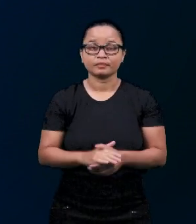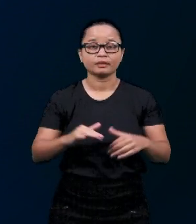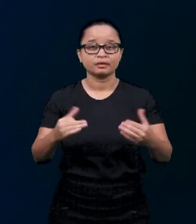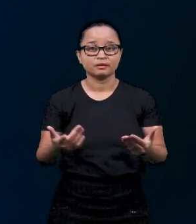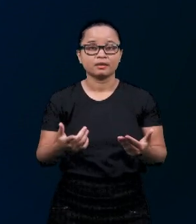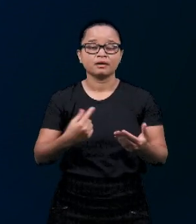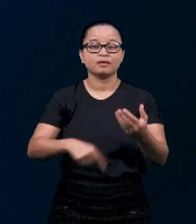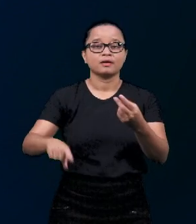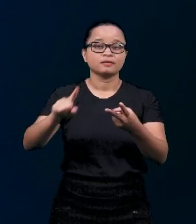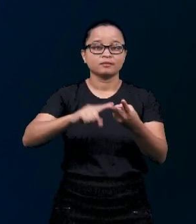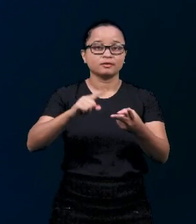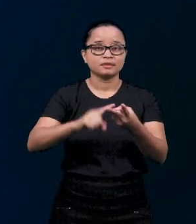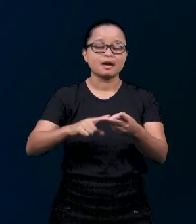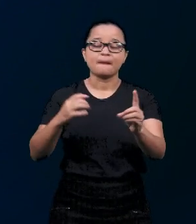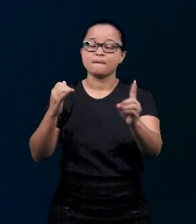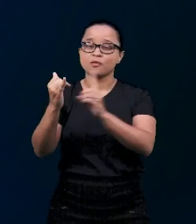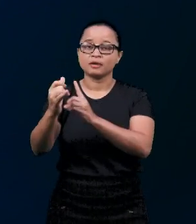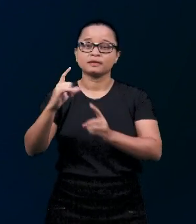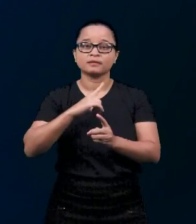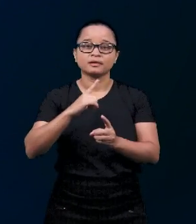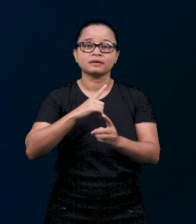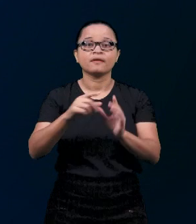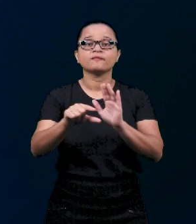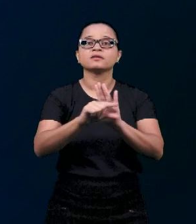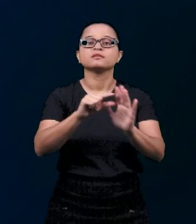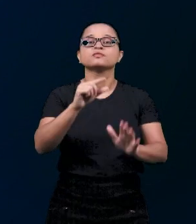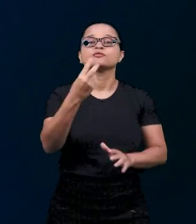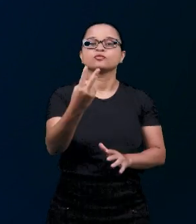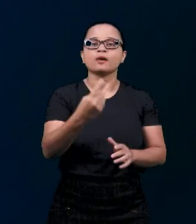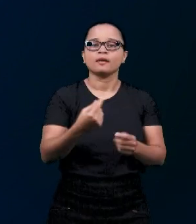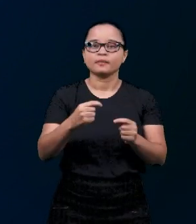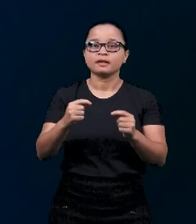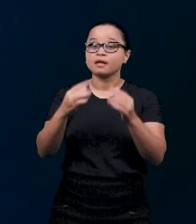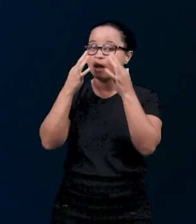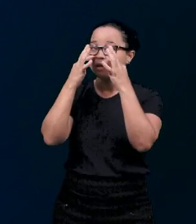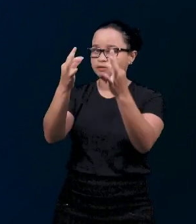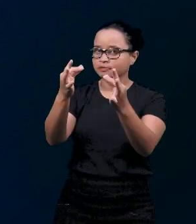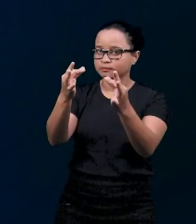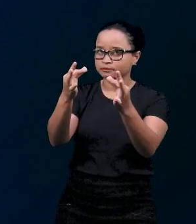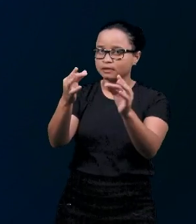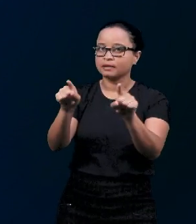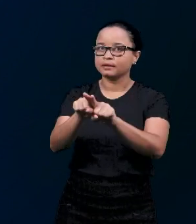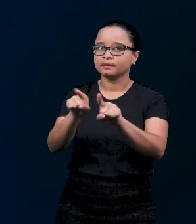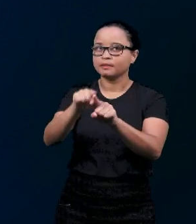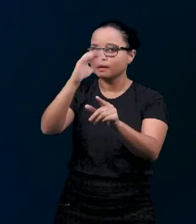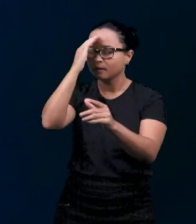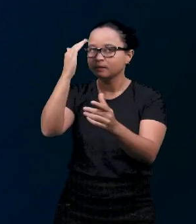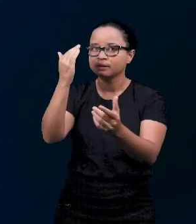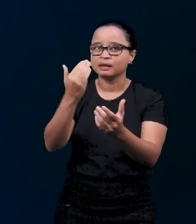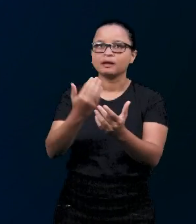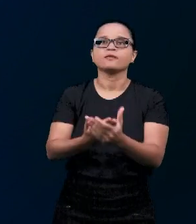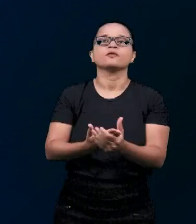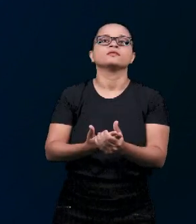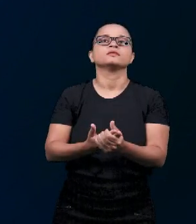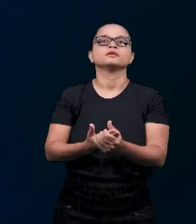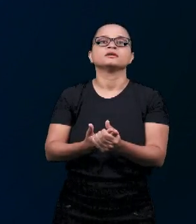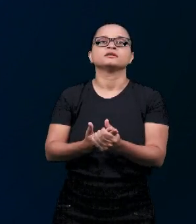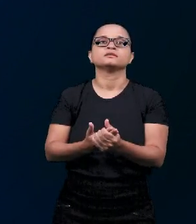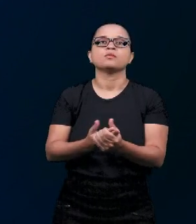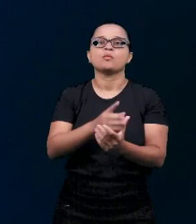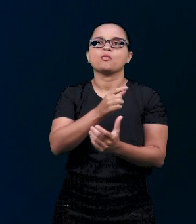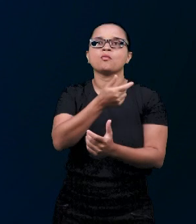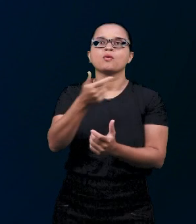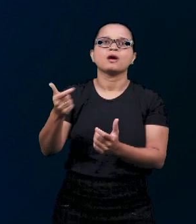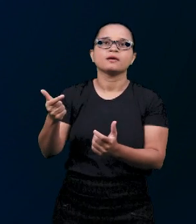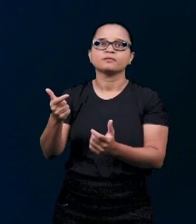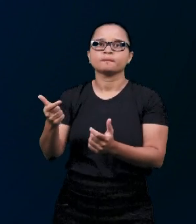vigilant et confirme les restants qui étaient pour mourir, car je n'ai pas trouvé tes œuvres parfaites devant Dieu. » C'est